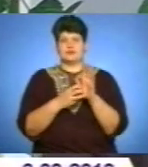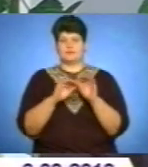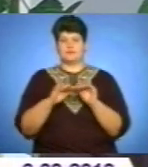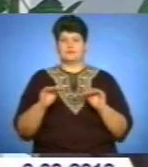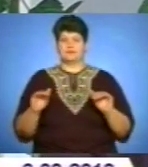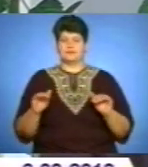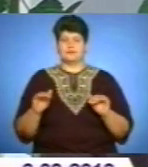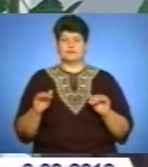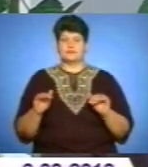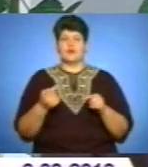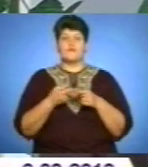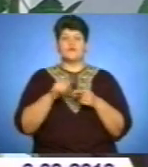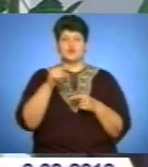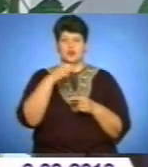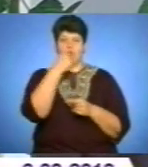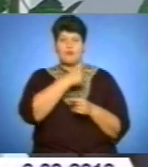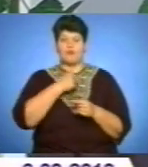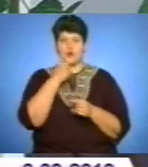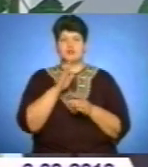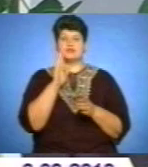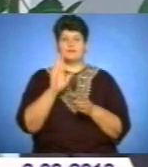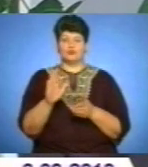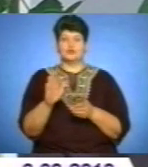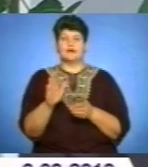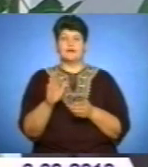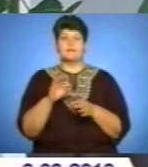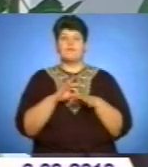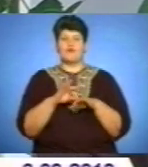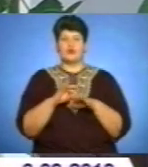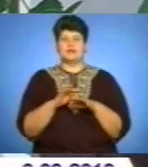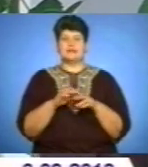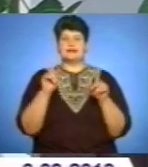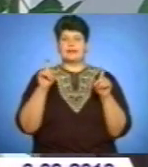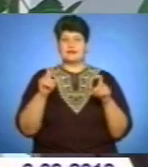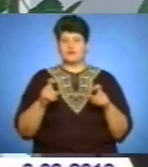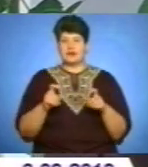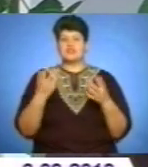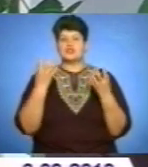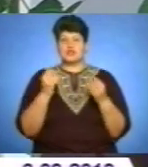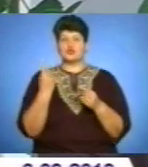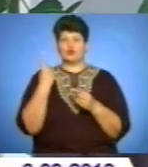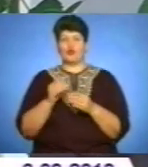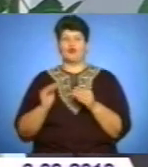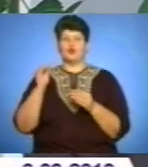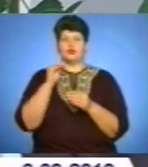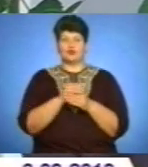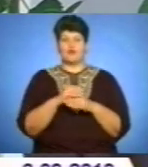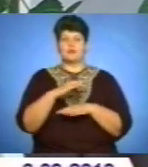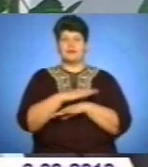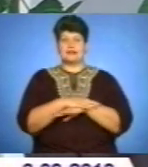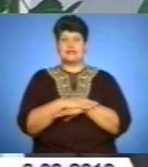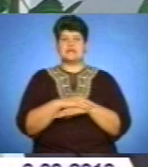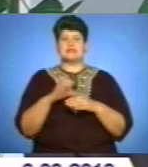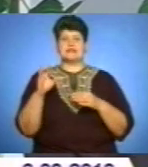абітурієнтів. В цьому році буде проводитися тестування з ще одного додаткового предмету – світової